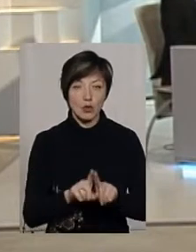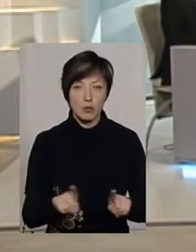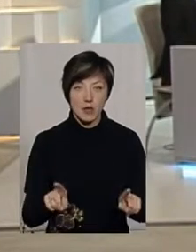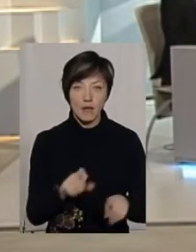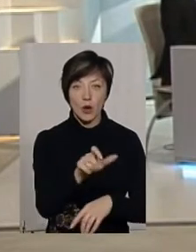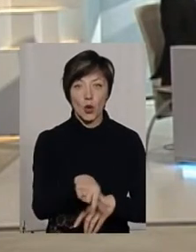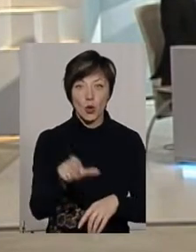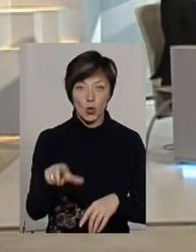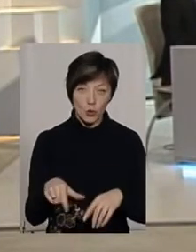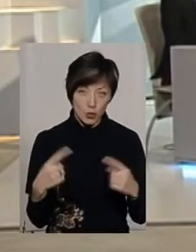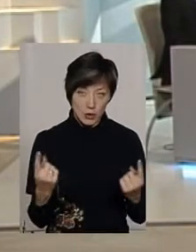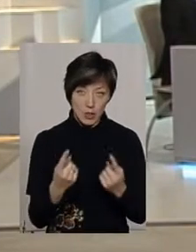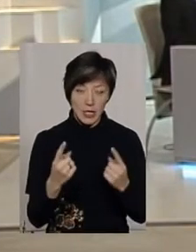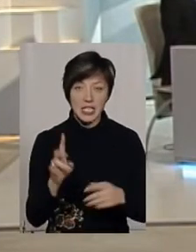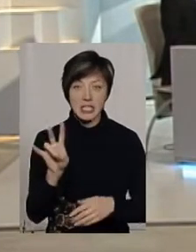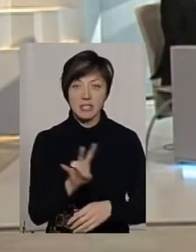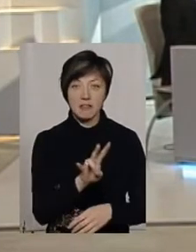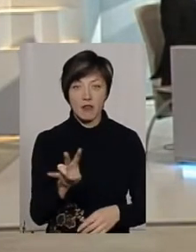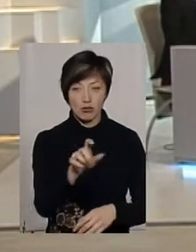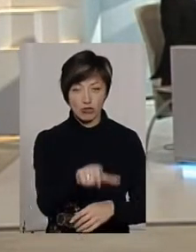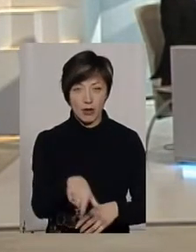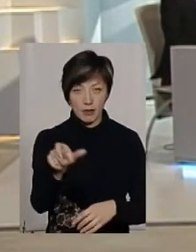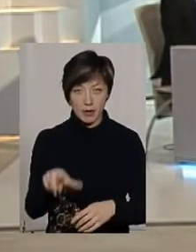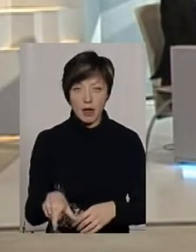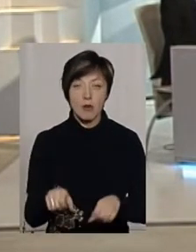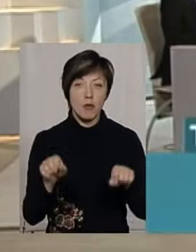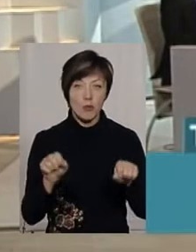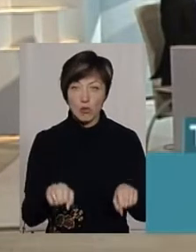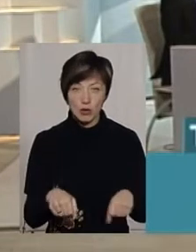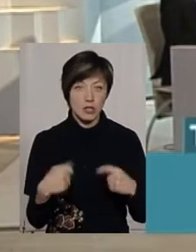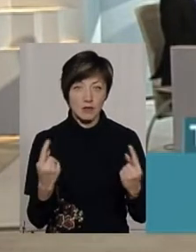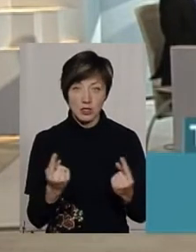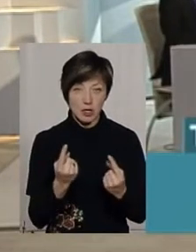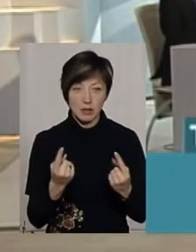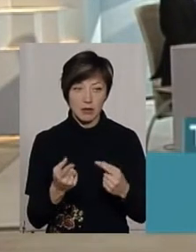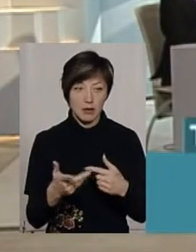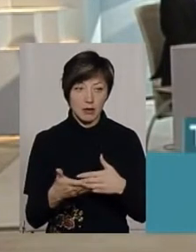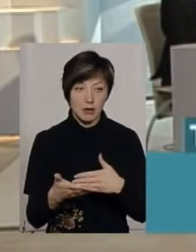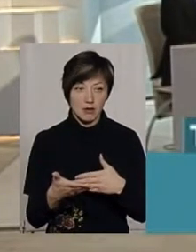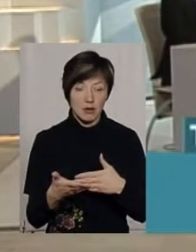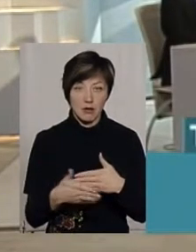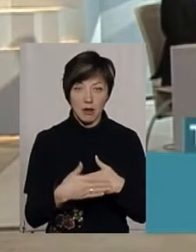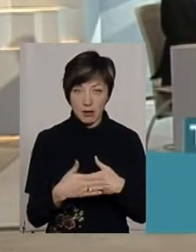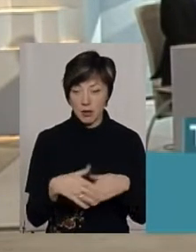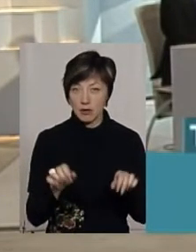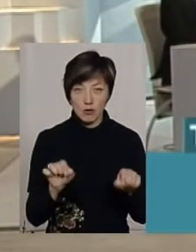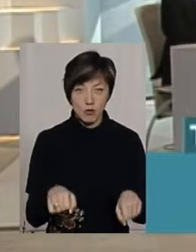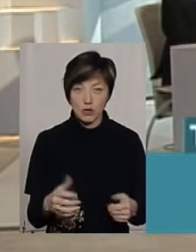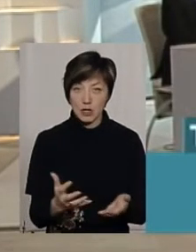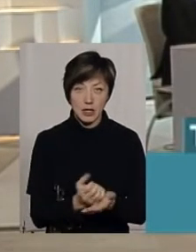особливо миряни і священики. Тому що можна, звичайно, наказати, можна